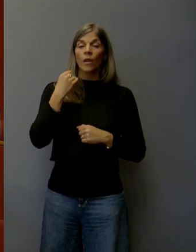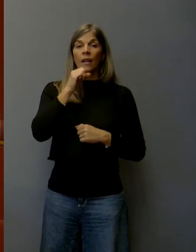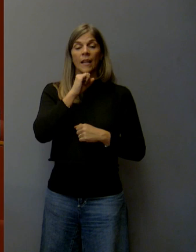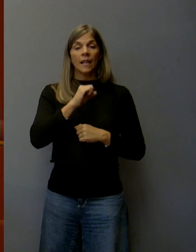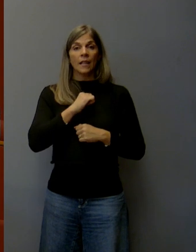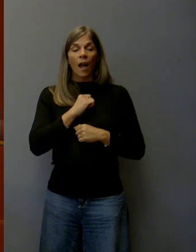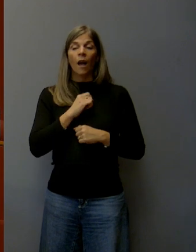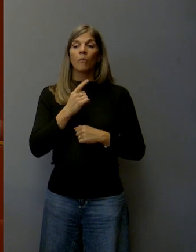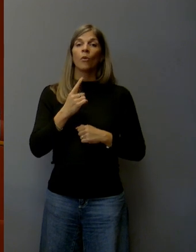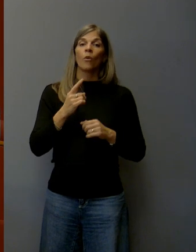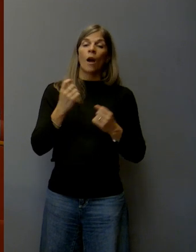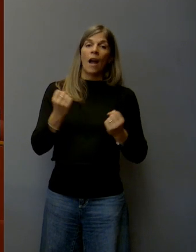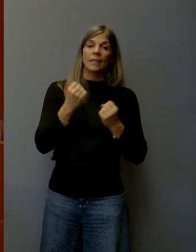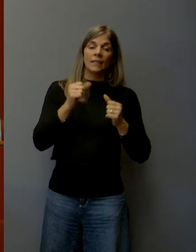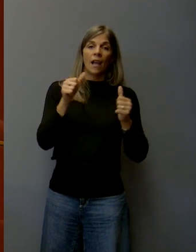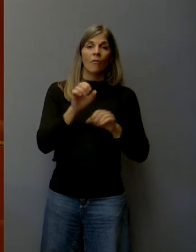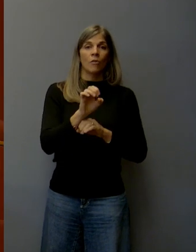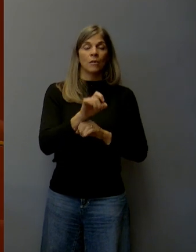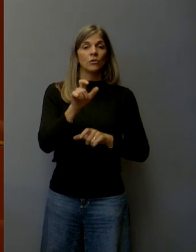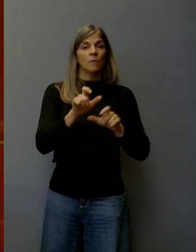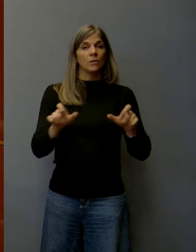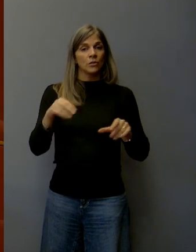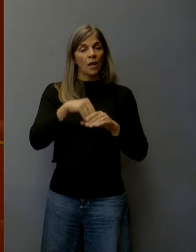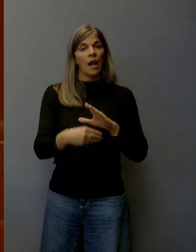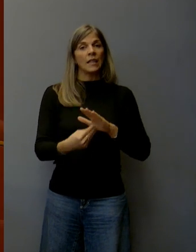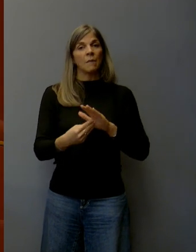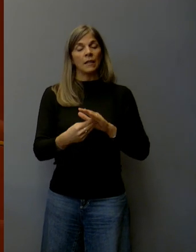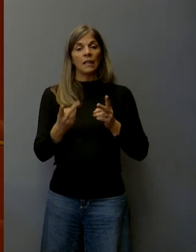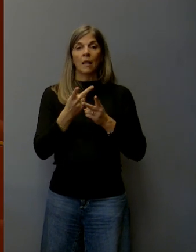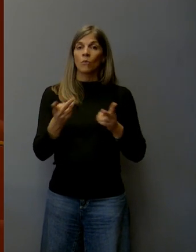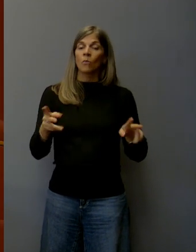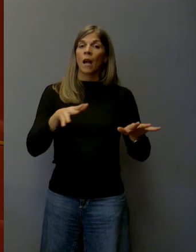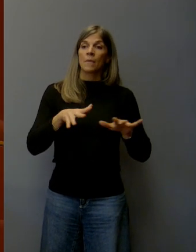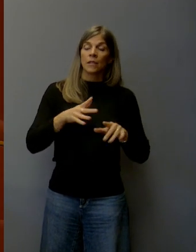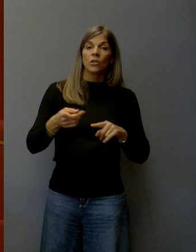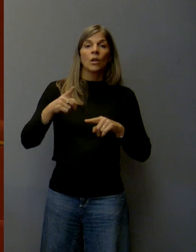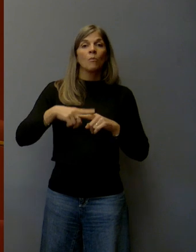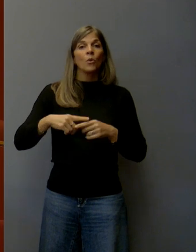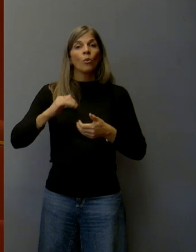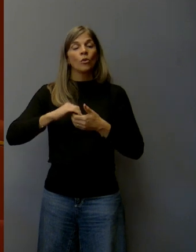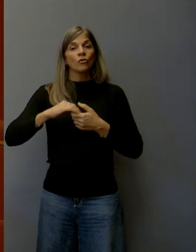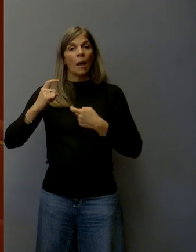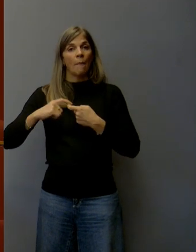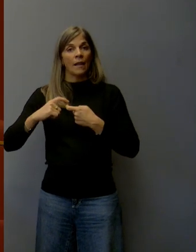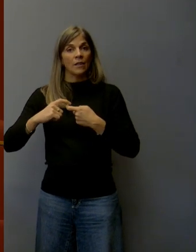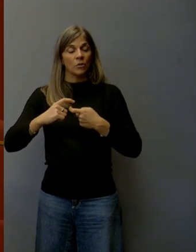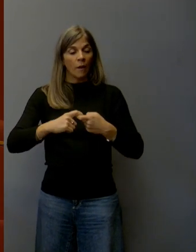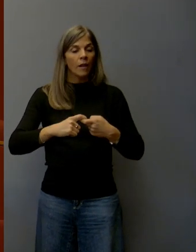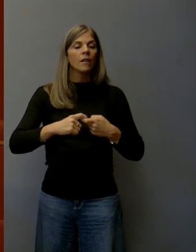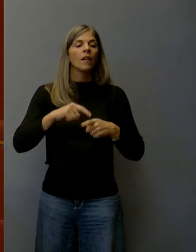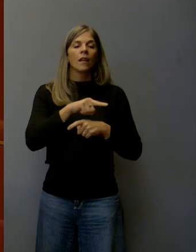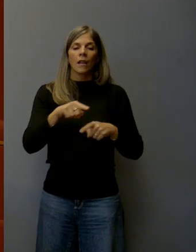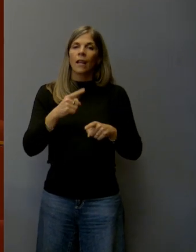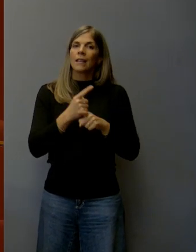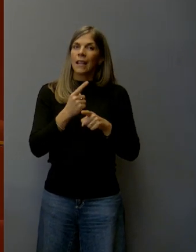che l'azione di formazione del personale dipendente della pubblica amministrazione e delle società partecipate abbia come